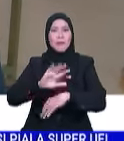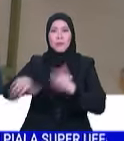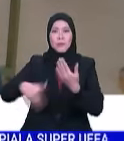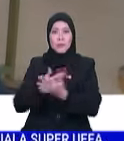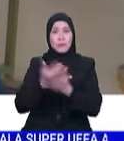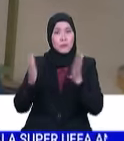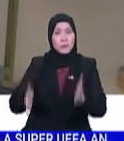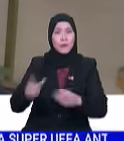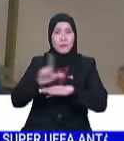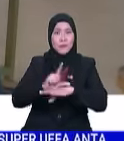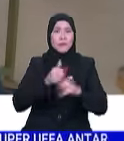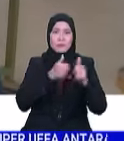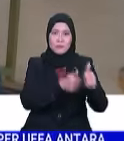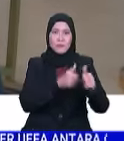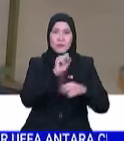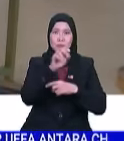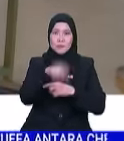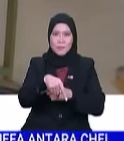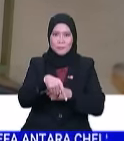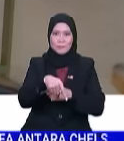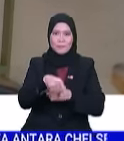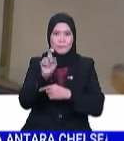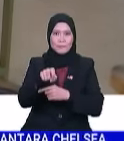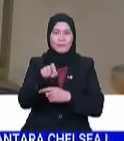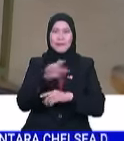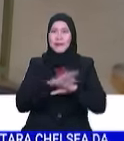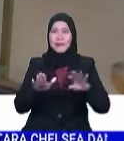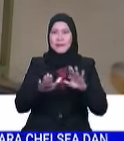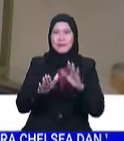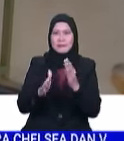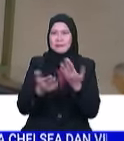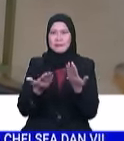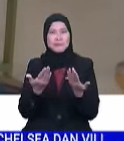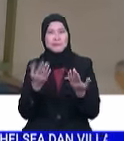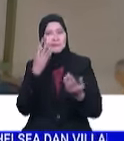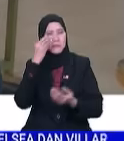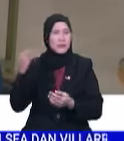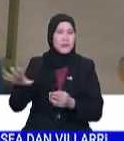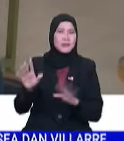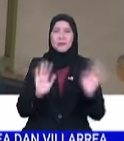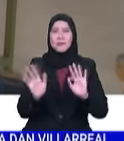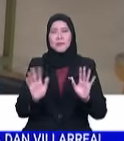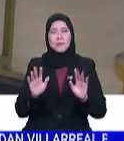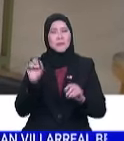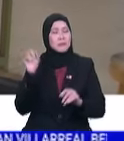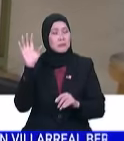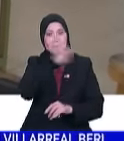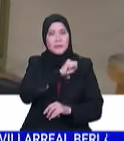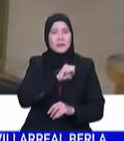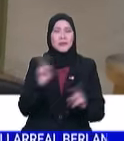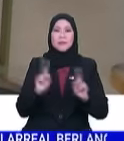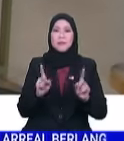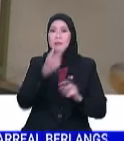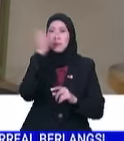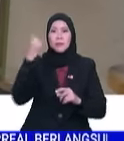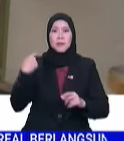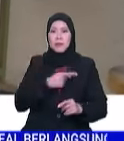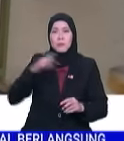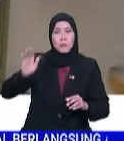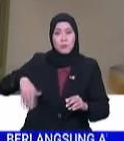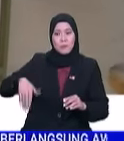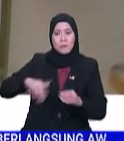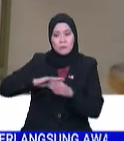patuhi SOP yang telah diberikan. Jangan ambil mudah dan jangan lekalah sebab kita belum lagi menang, sebab kita